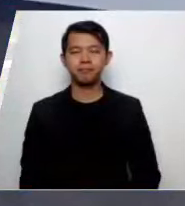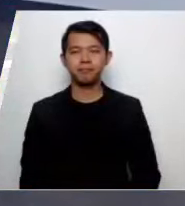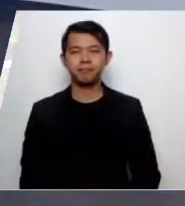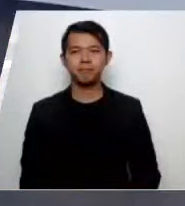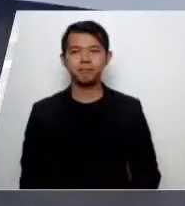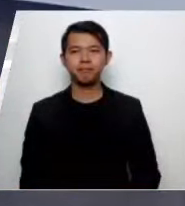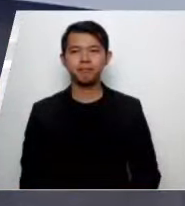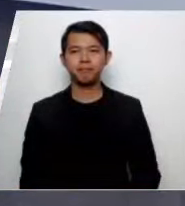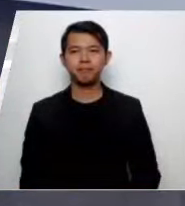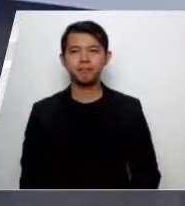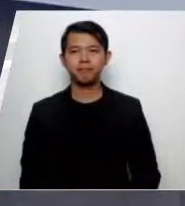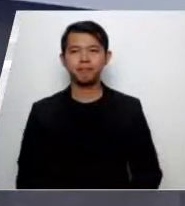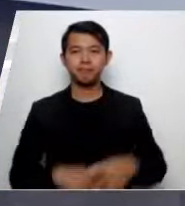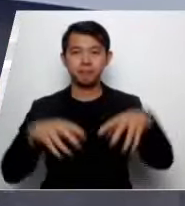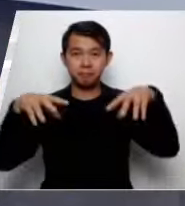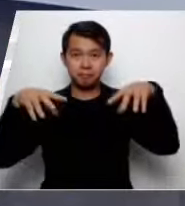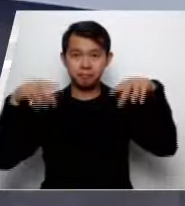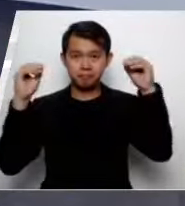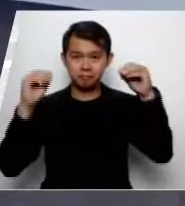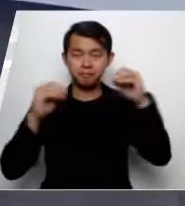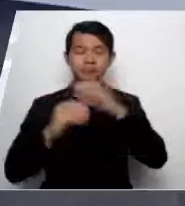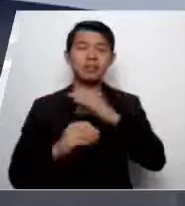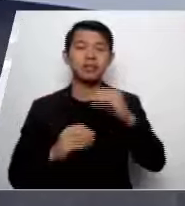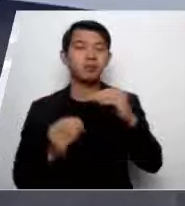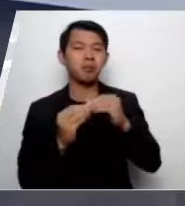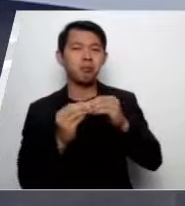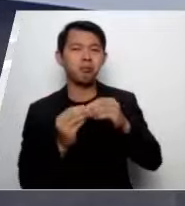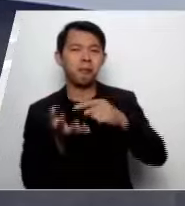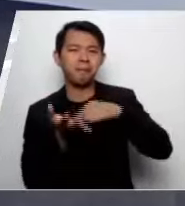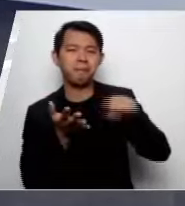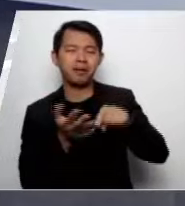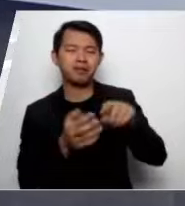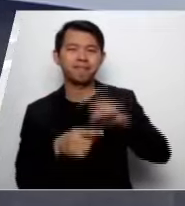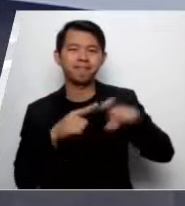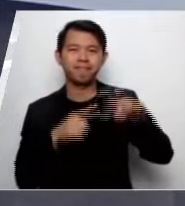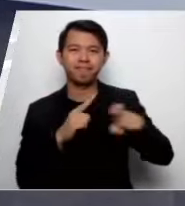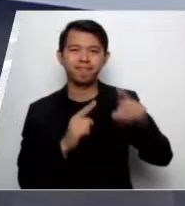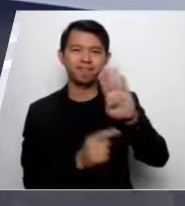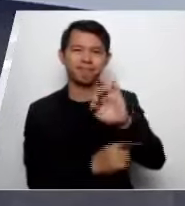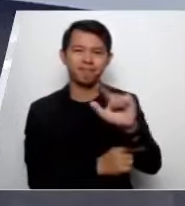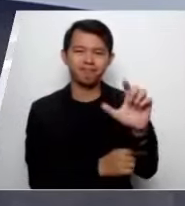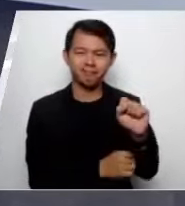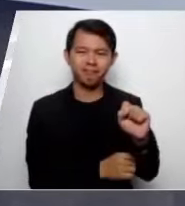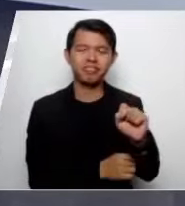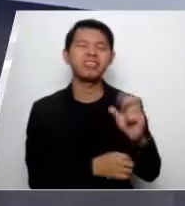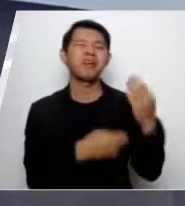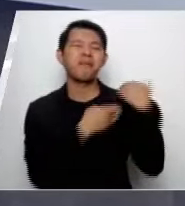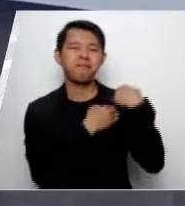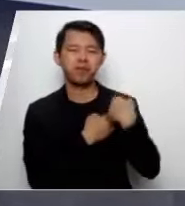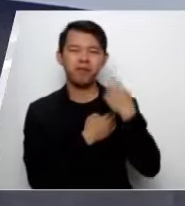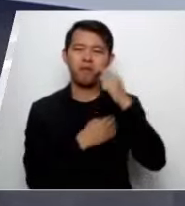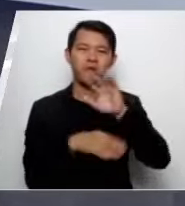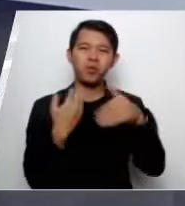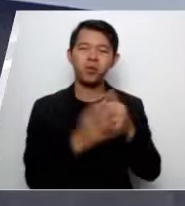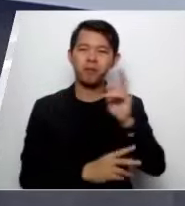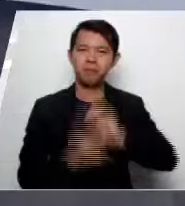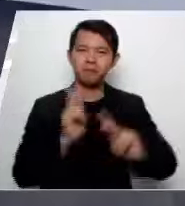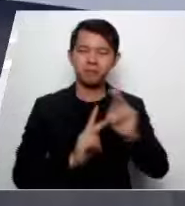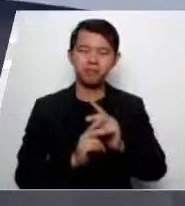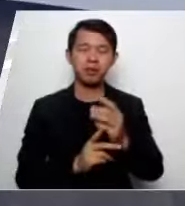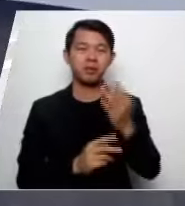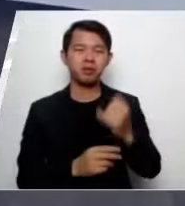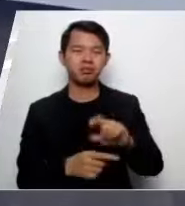brownout at mas malaking bayarin sa electric bill. Yan ang posibleng dagdag pasanin sa mga consumer, bunsod ng manipis na power supply.